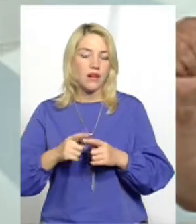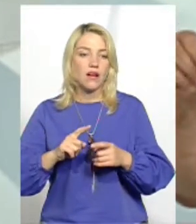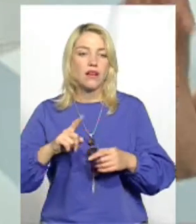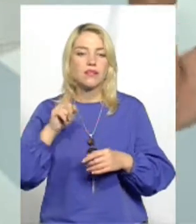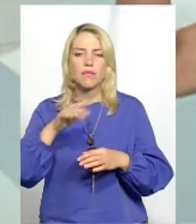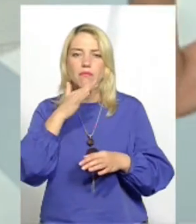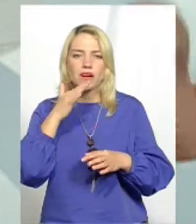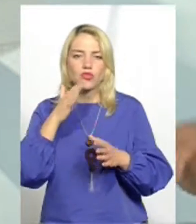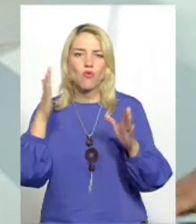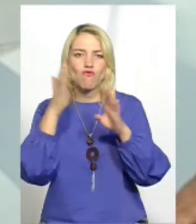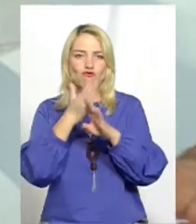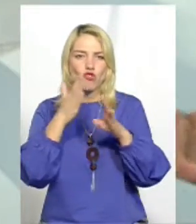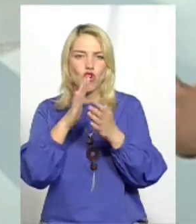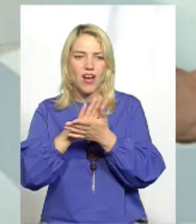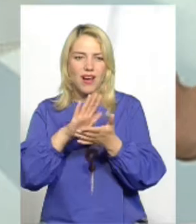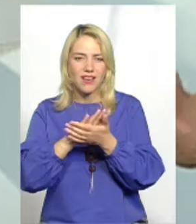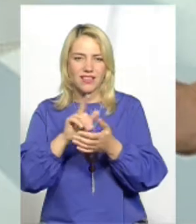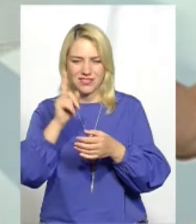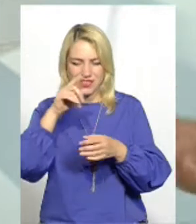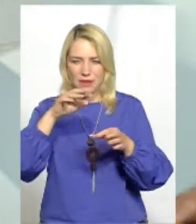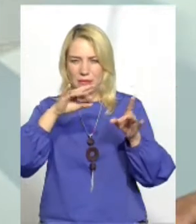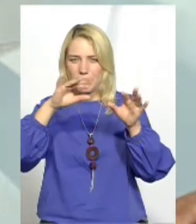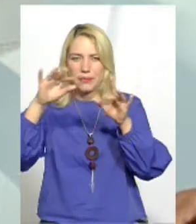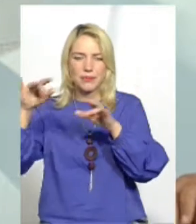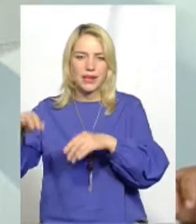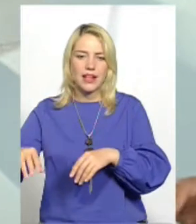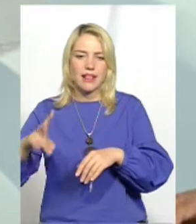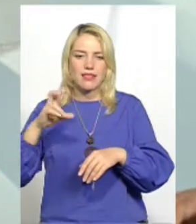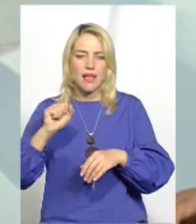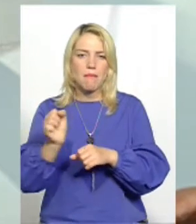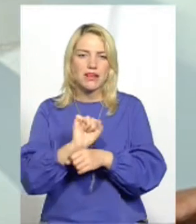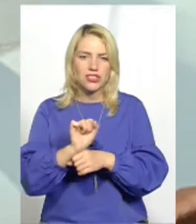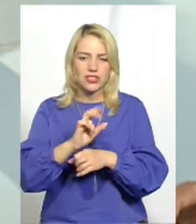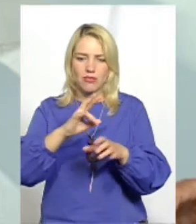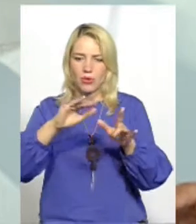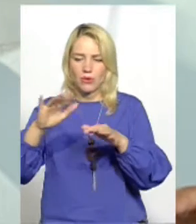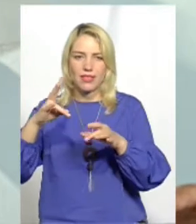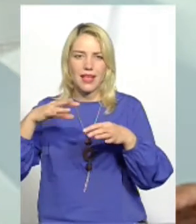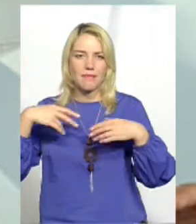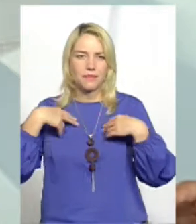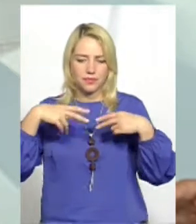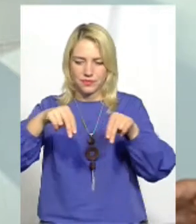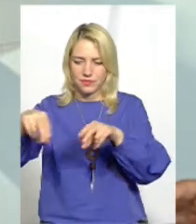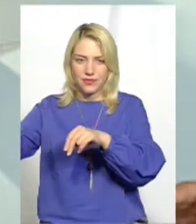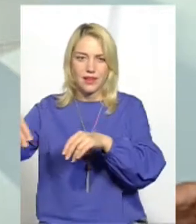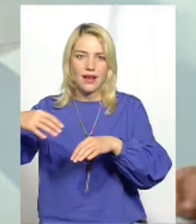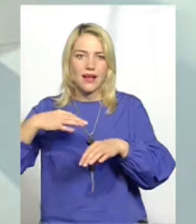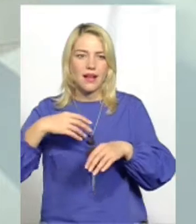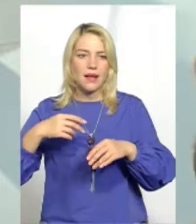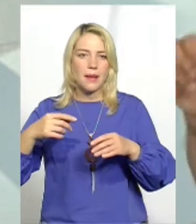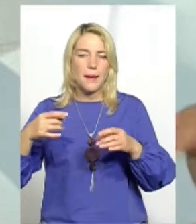атмосферне повітря, там клоп'я на машини, на білизну садили. А справа тим, вони в 75-му